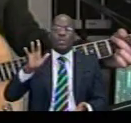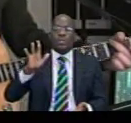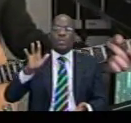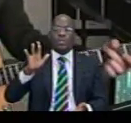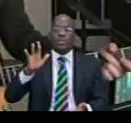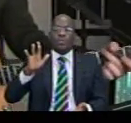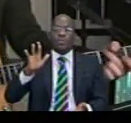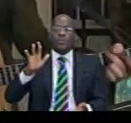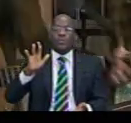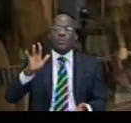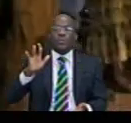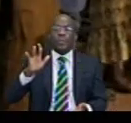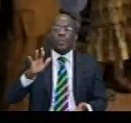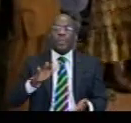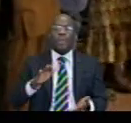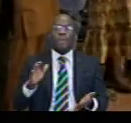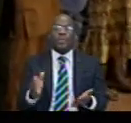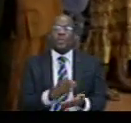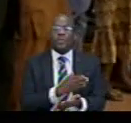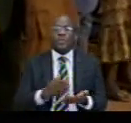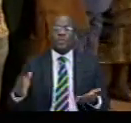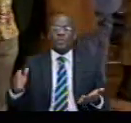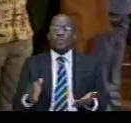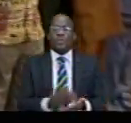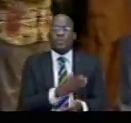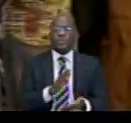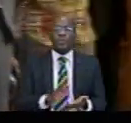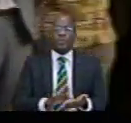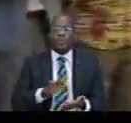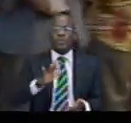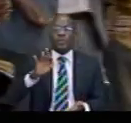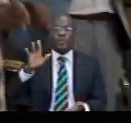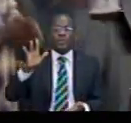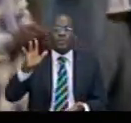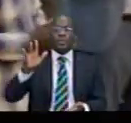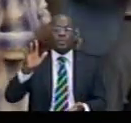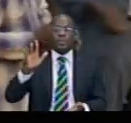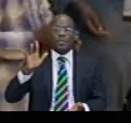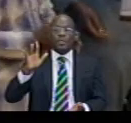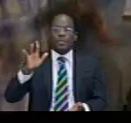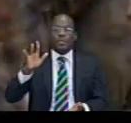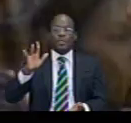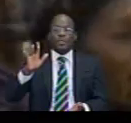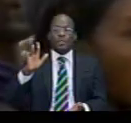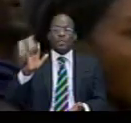Gloire, chantant gloire, à vous,